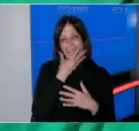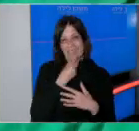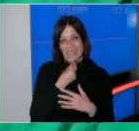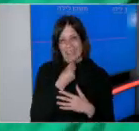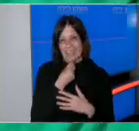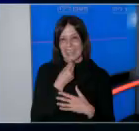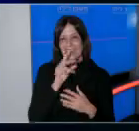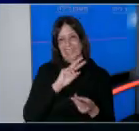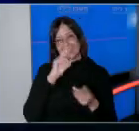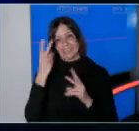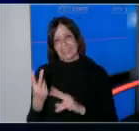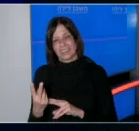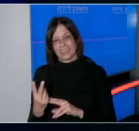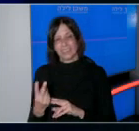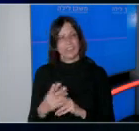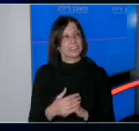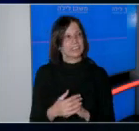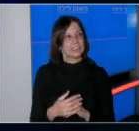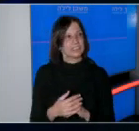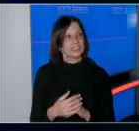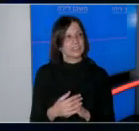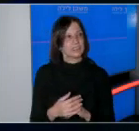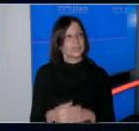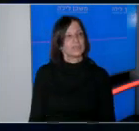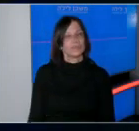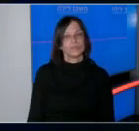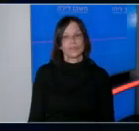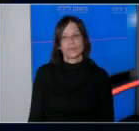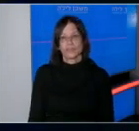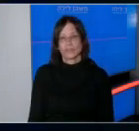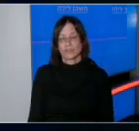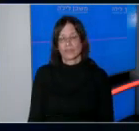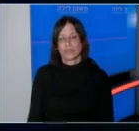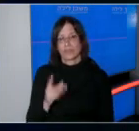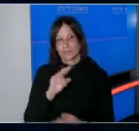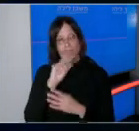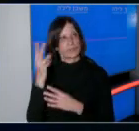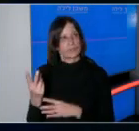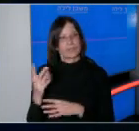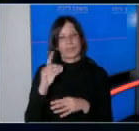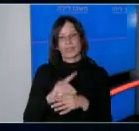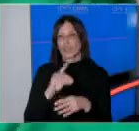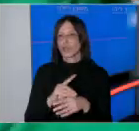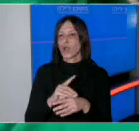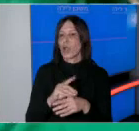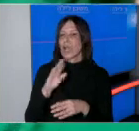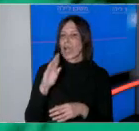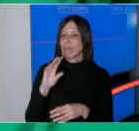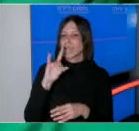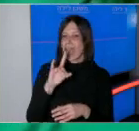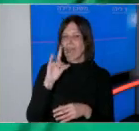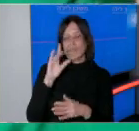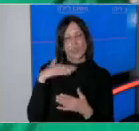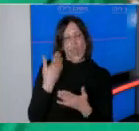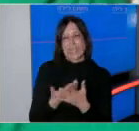יפה. ולצידך... ירוק חמאס. ולצידך, כן, וואלה, אהבתי. ולצידך דוקטור רמזי חלבי, מרצה ויועץ כלכלי,